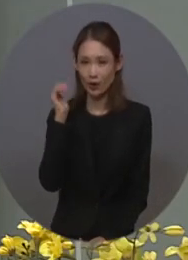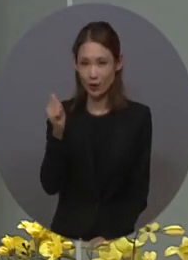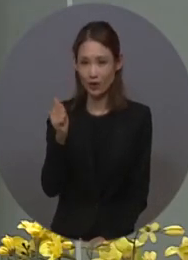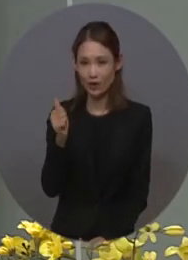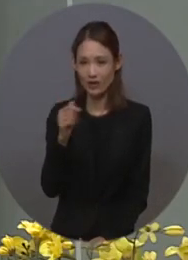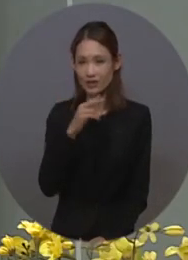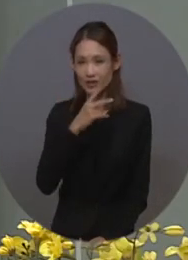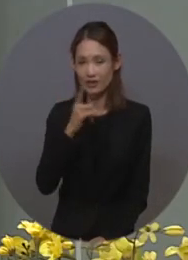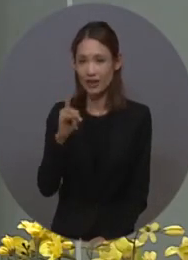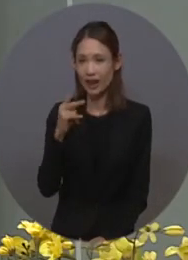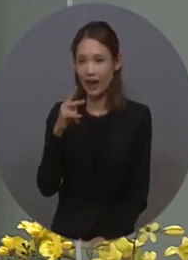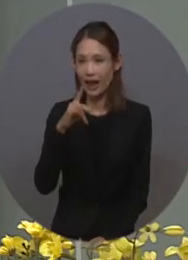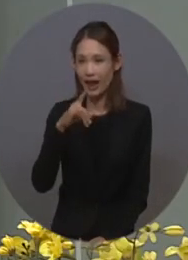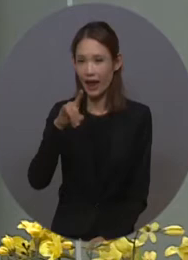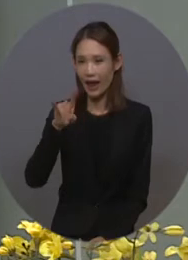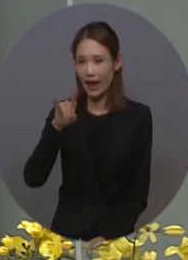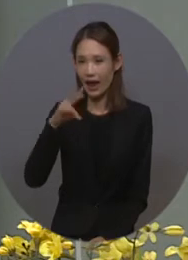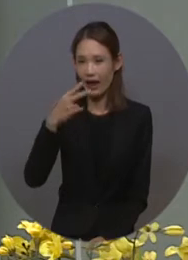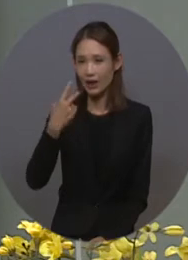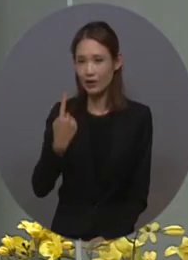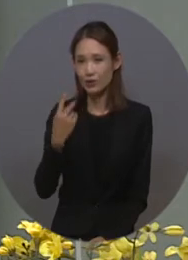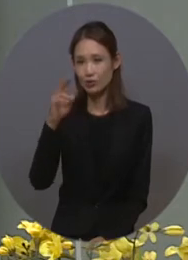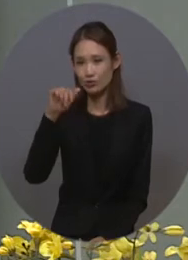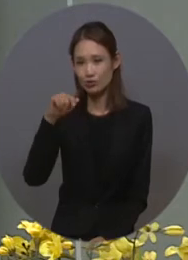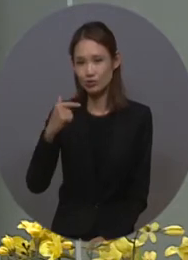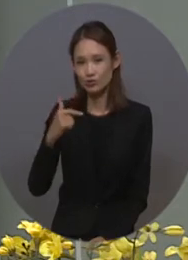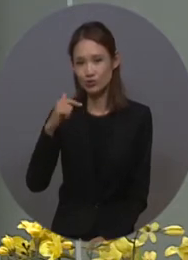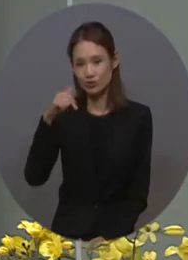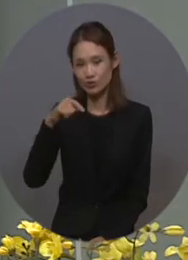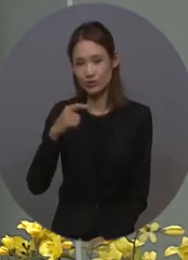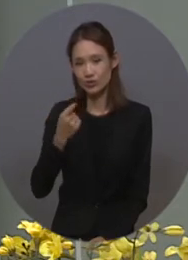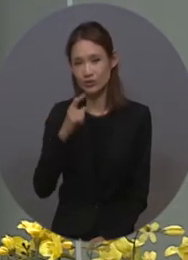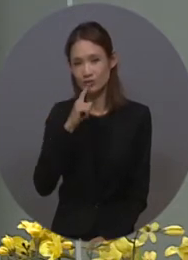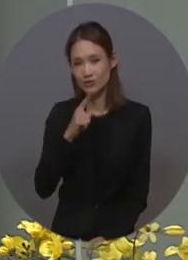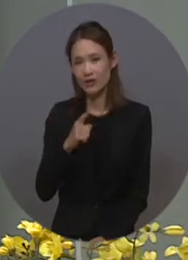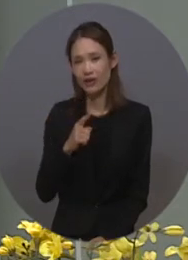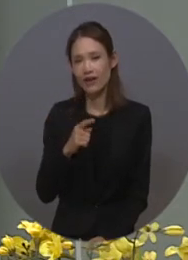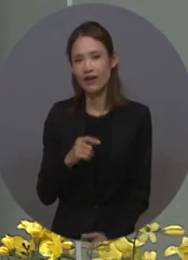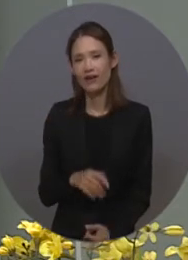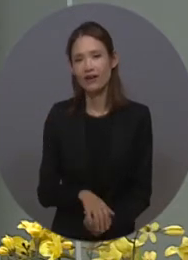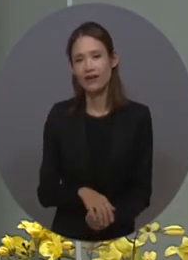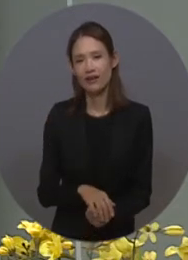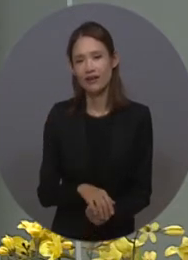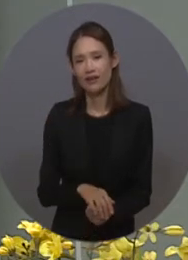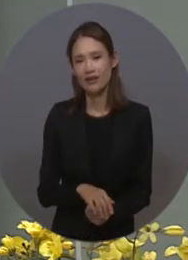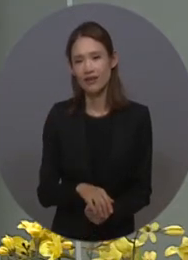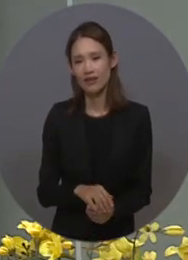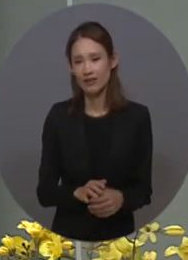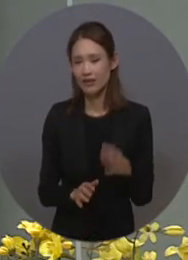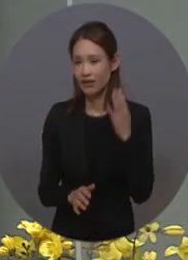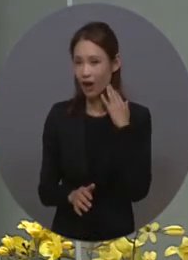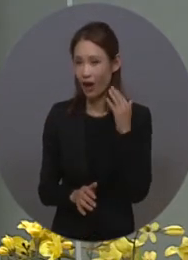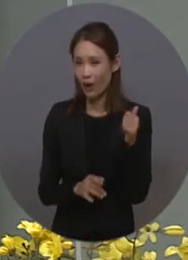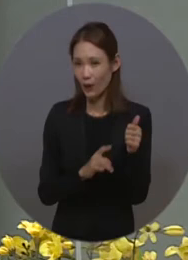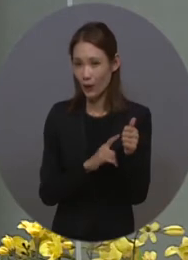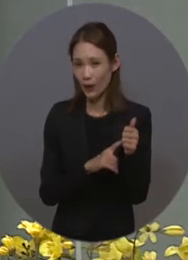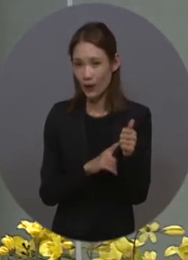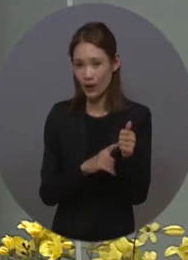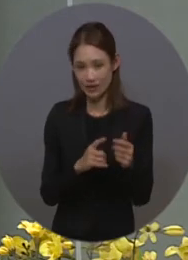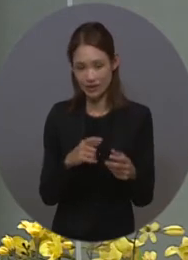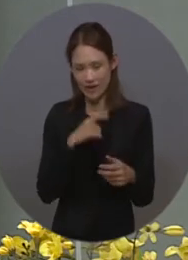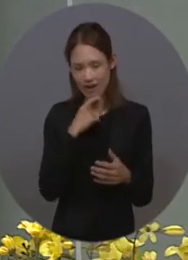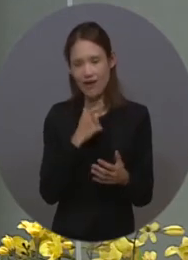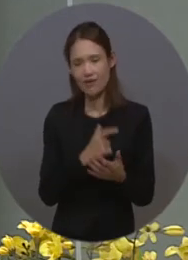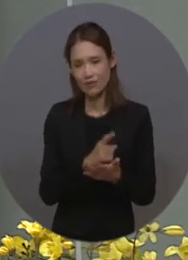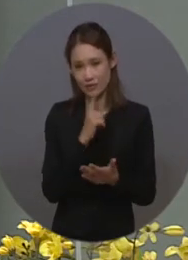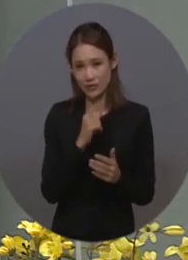좌우명이 있는 네. 네. 그 대도문문. 대도문문. 네. 예, 이거를 딱 근데 뭐 클린턴 대통령이 아주